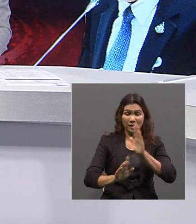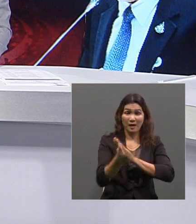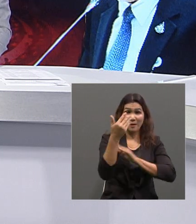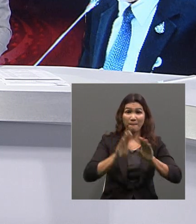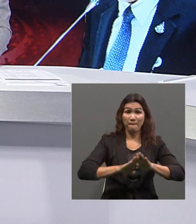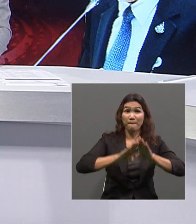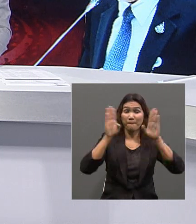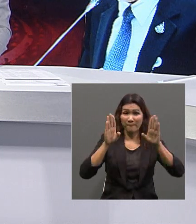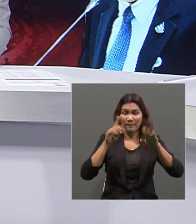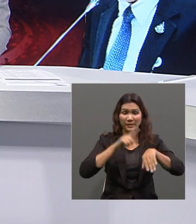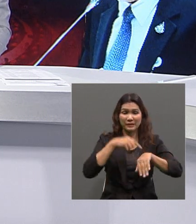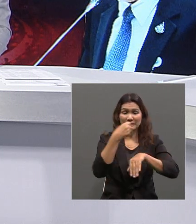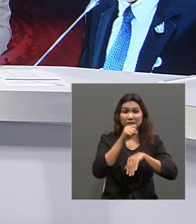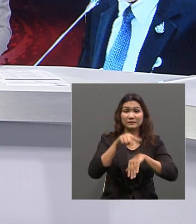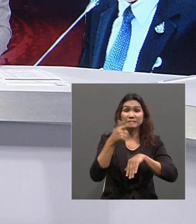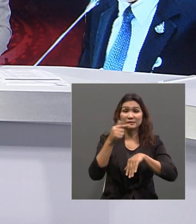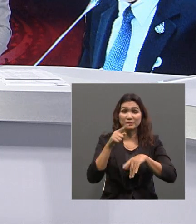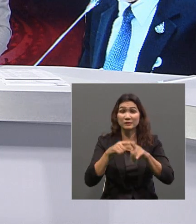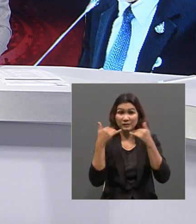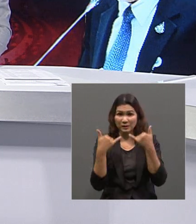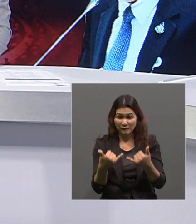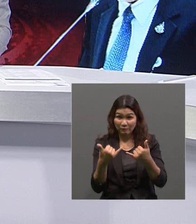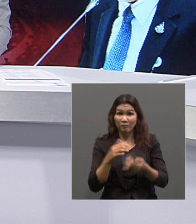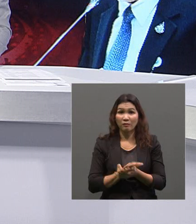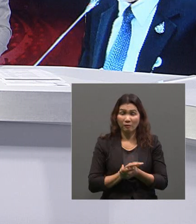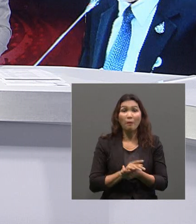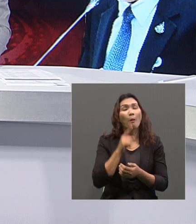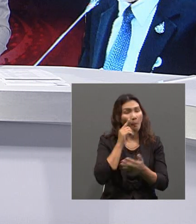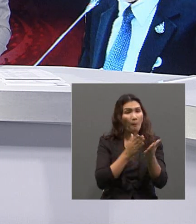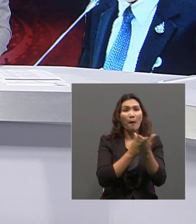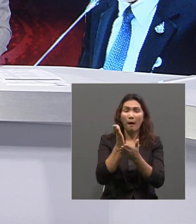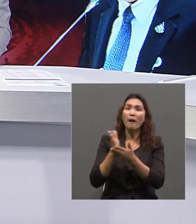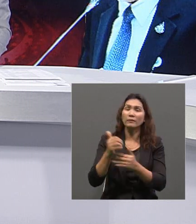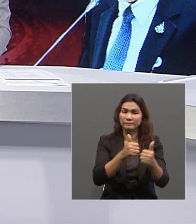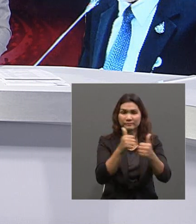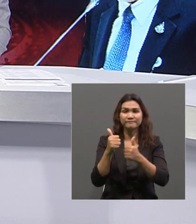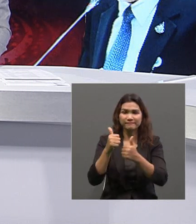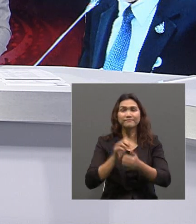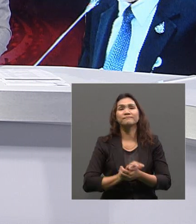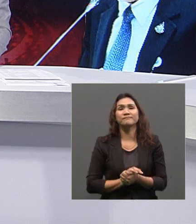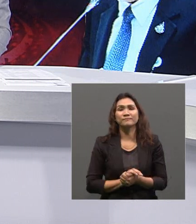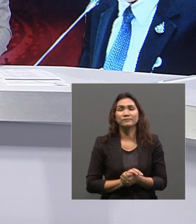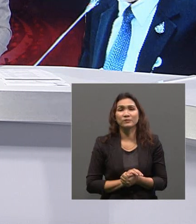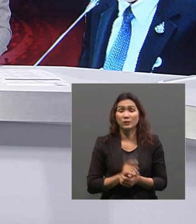ตั้งแต่ช่วงเช้าที่ผ่านมา10นาฬิกา10นาทีจนถึงวันนี้ก็ถือว่าผ่านไปอย่างเรียบร้อยอย่างดีนะคะ ฮะ